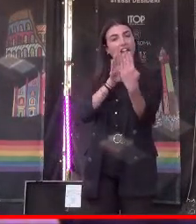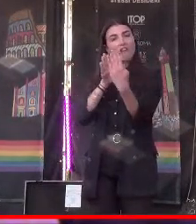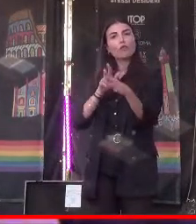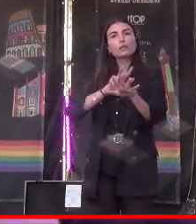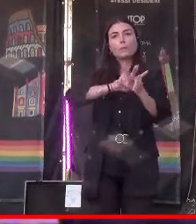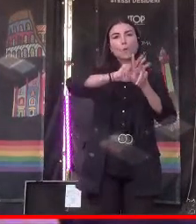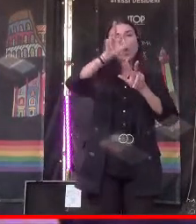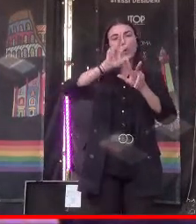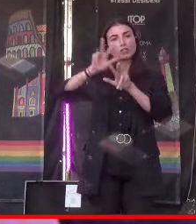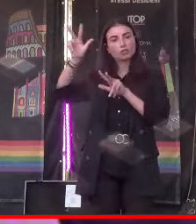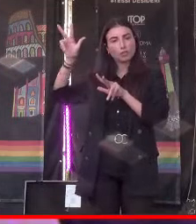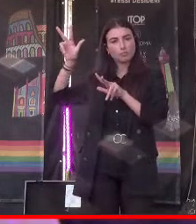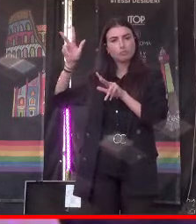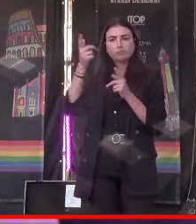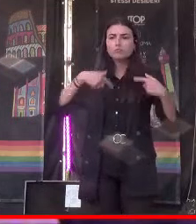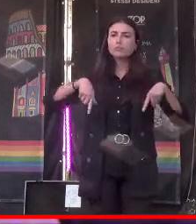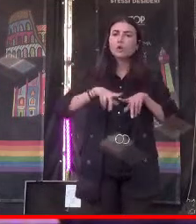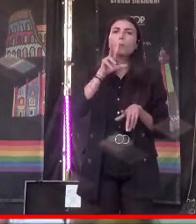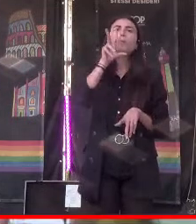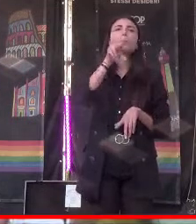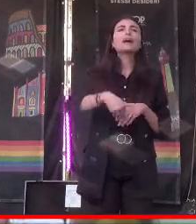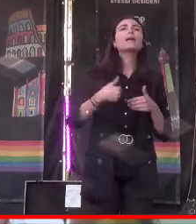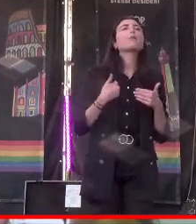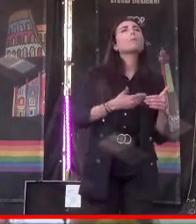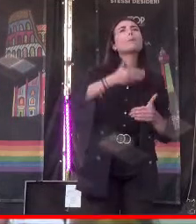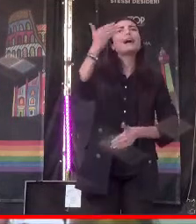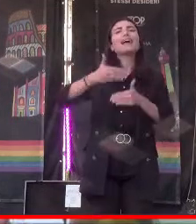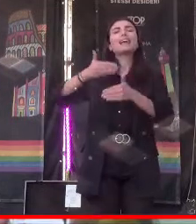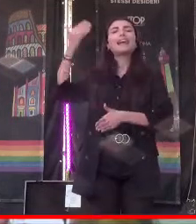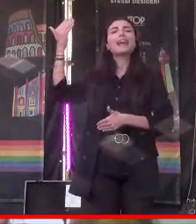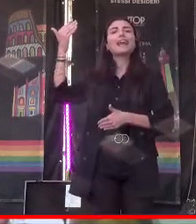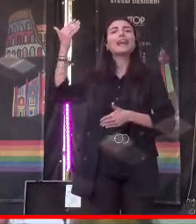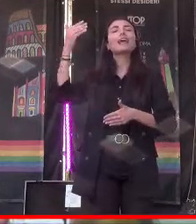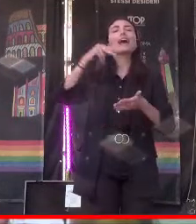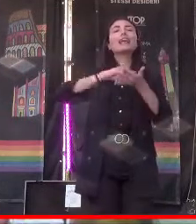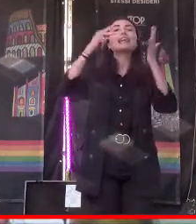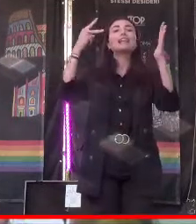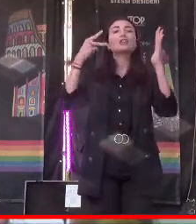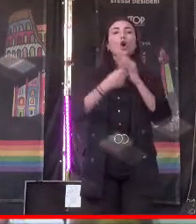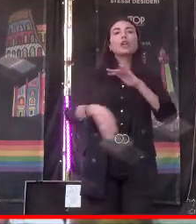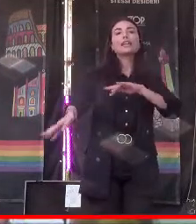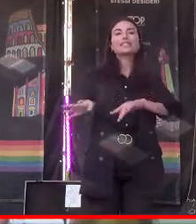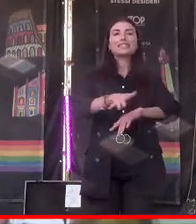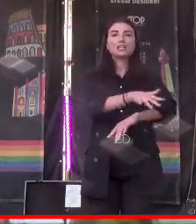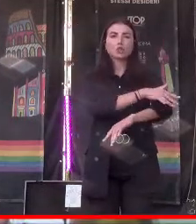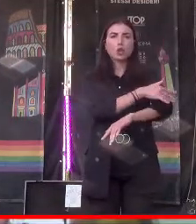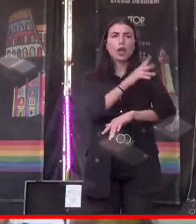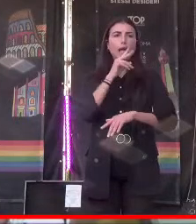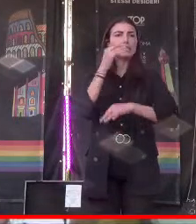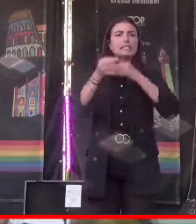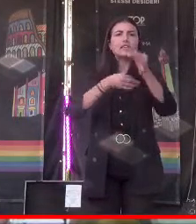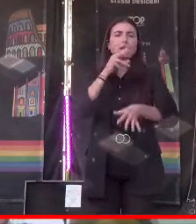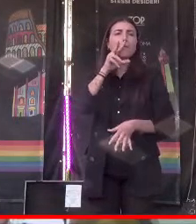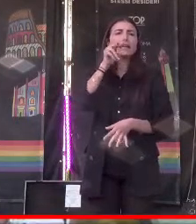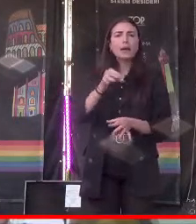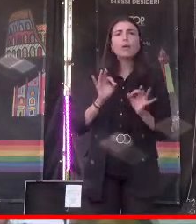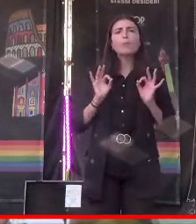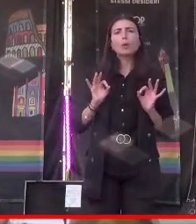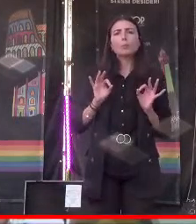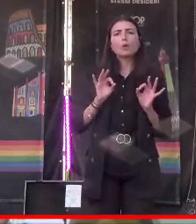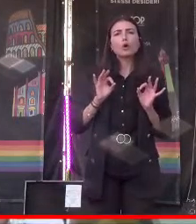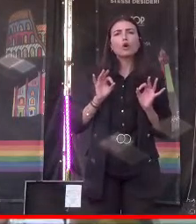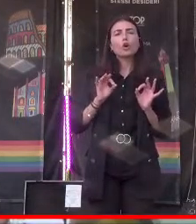parliamo di barriere architettoniche e sensoriali, parliamo anche di difficoltà che incontrano